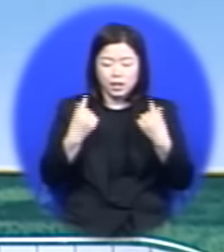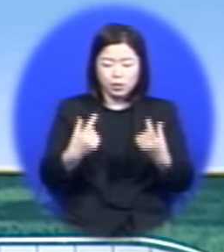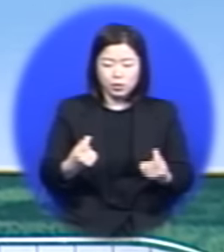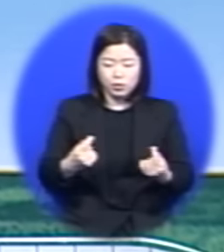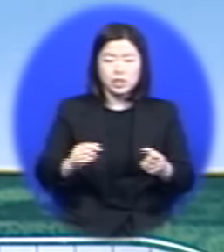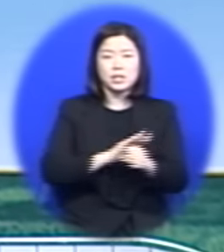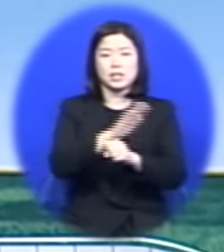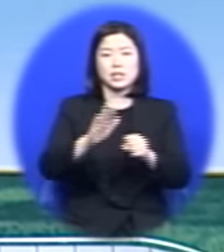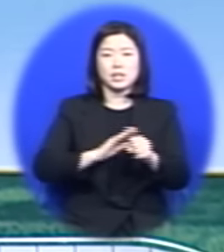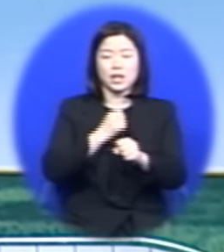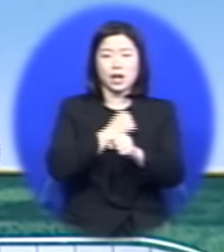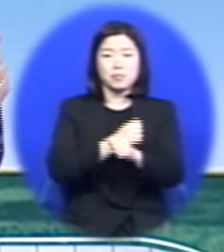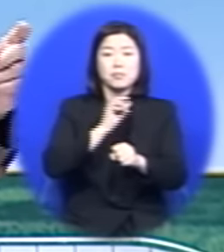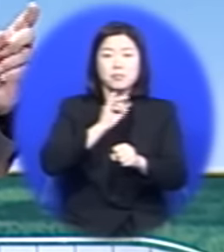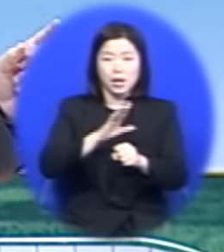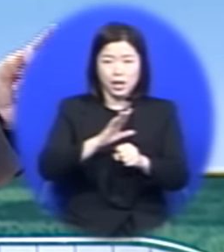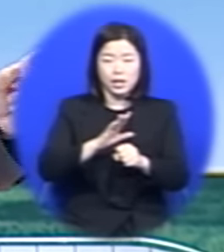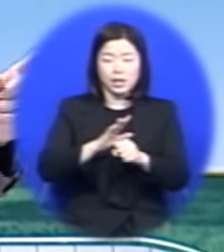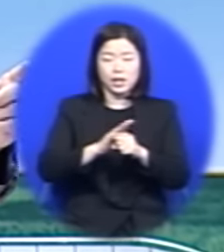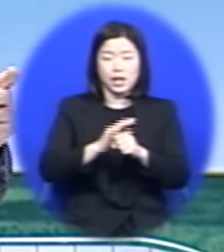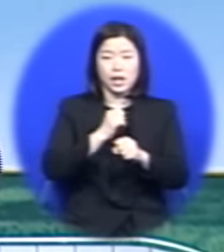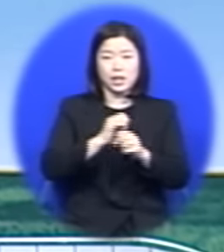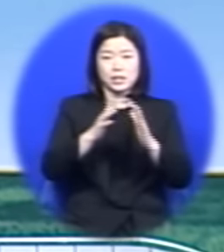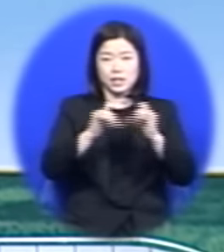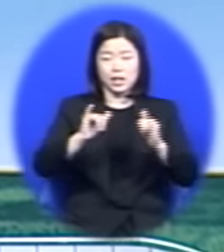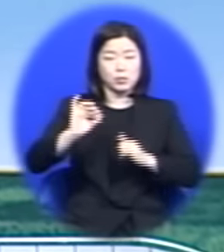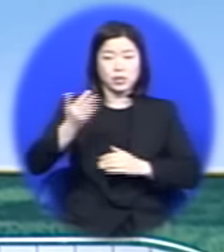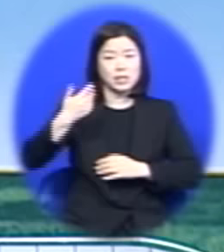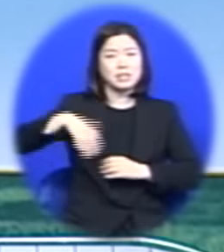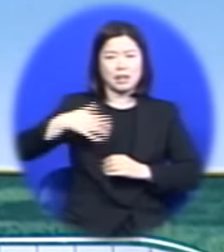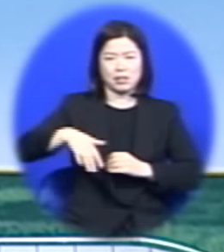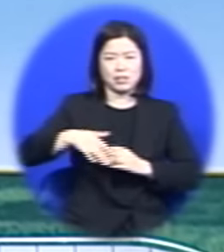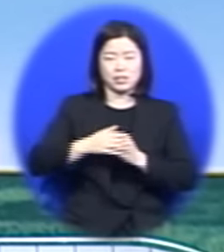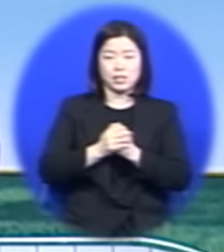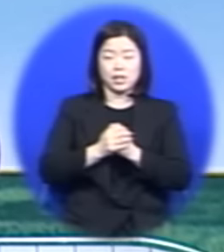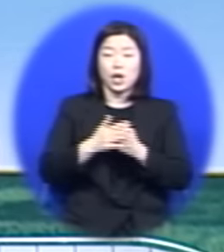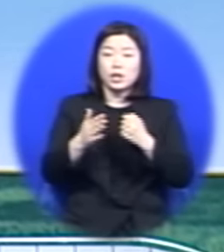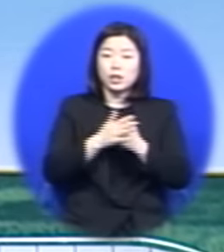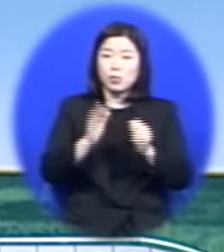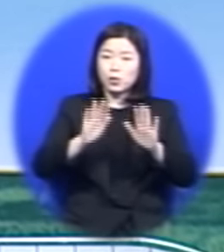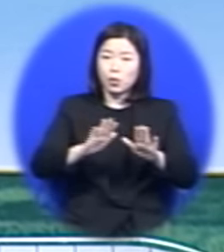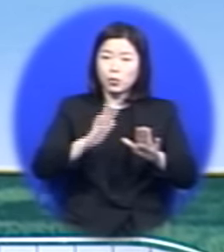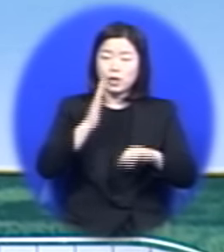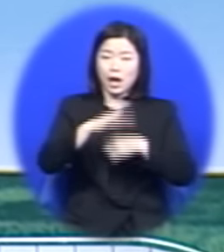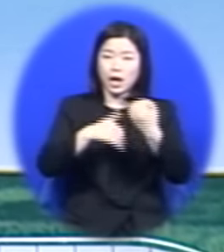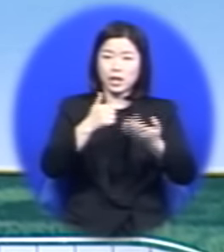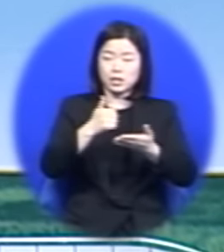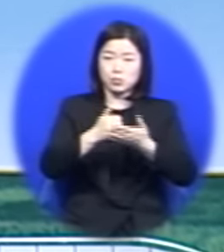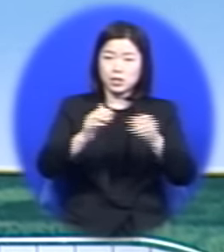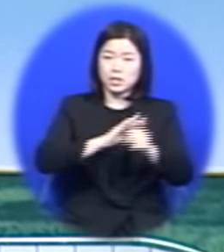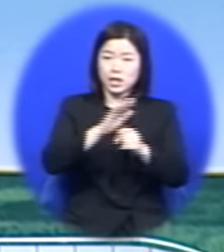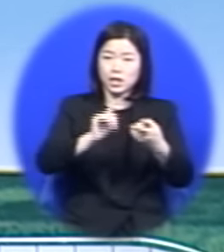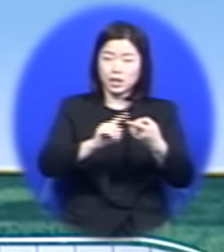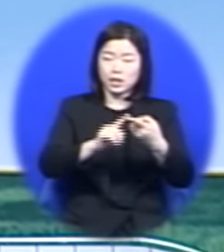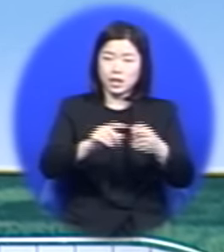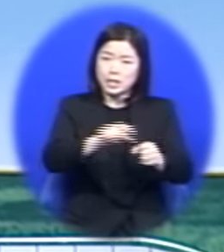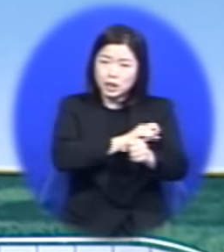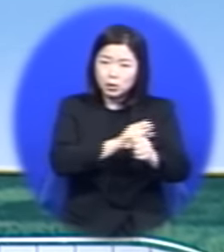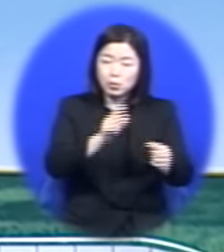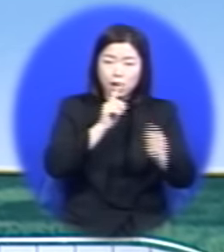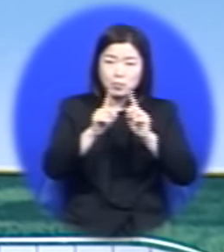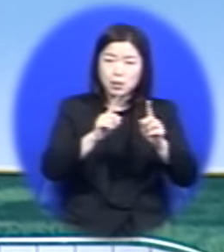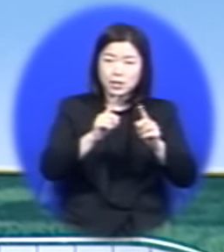때문입니다. 그러므로 오늘 하나님이 은혜 주실 것은 사랑에 대해서 아주 특별한 말씀을 듣는 것이 아니고